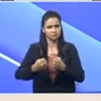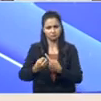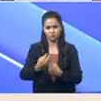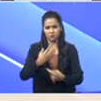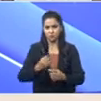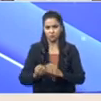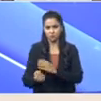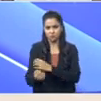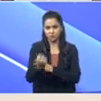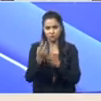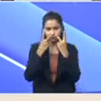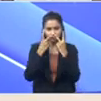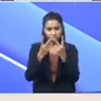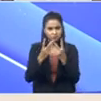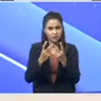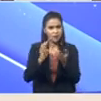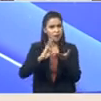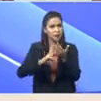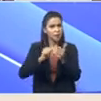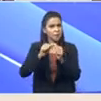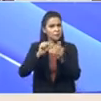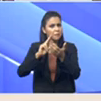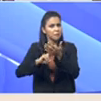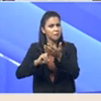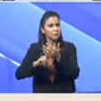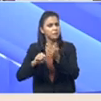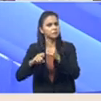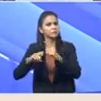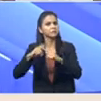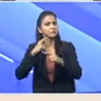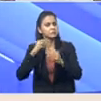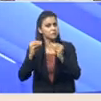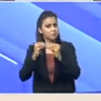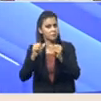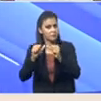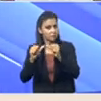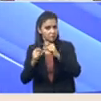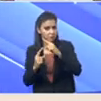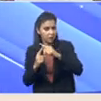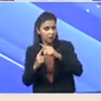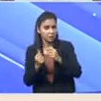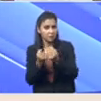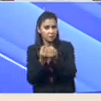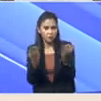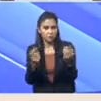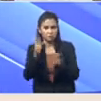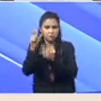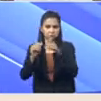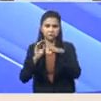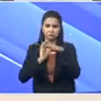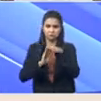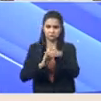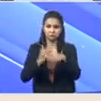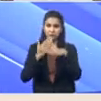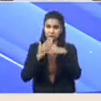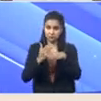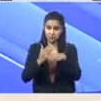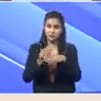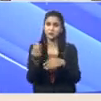हूँ। मन की बात के भी बहुत से श्रोताओं ने मुझे अपने अनुभव भेजे हैं। कुछ लोग